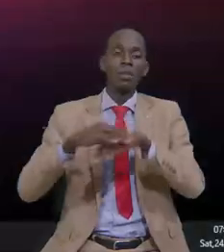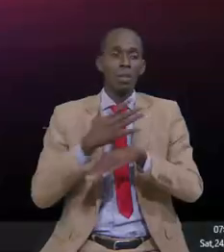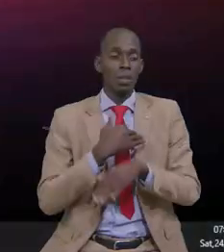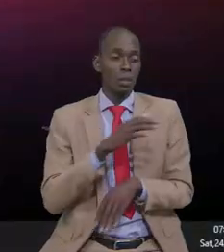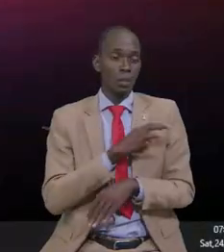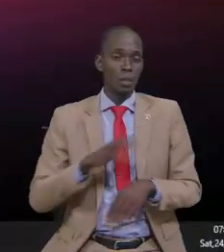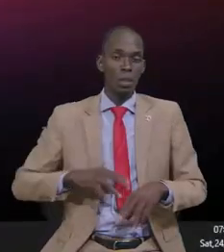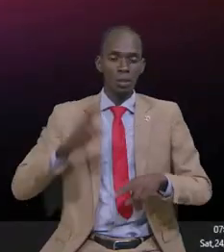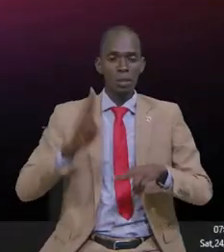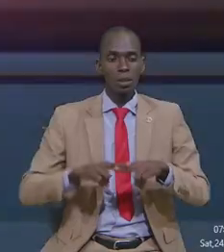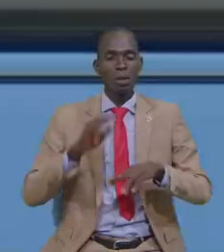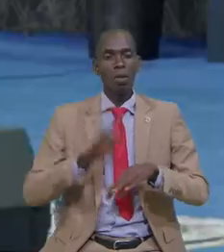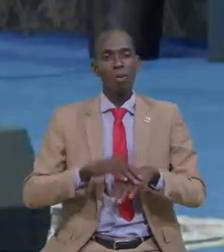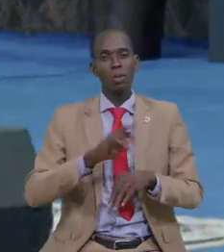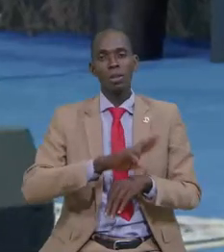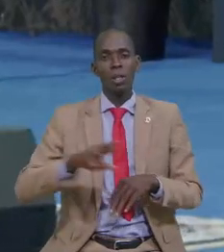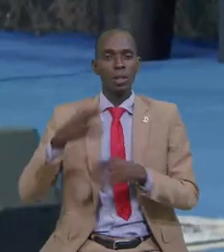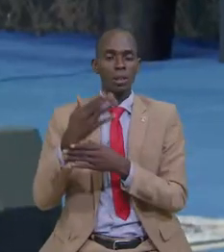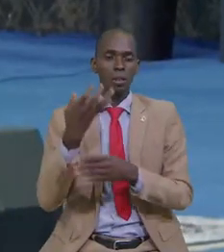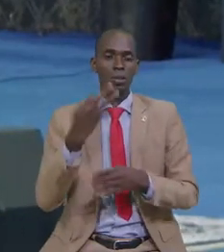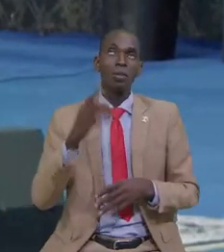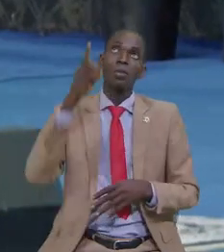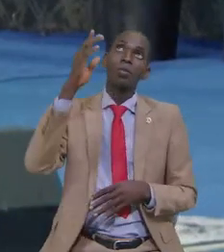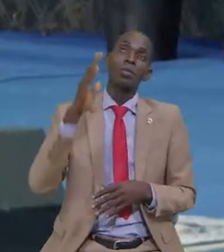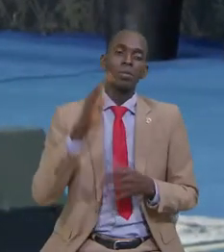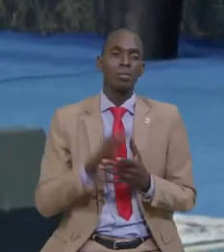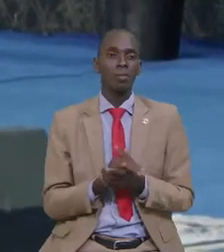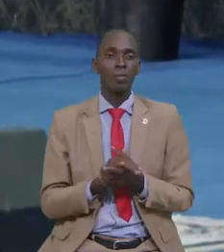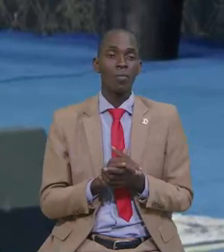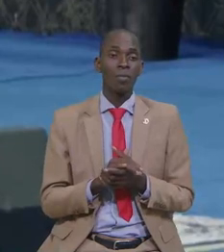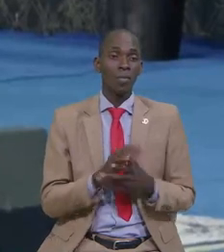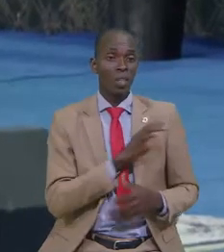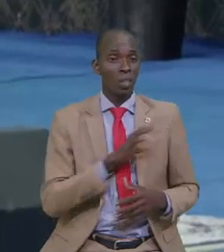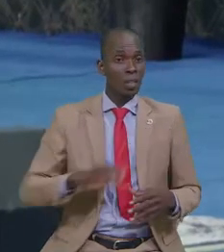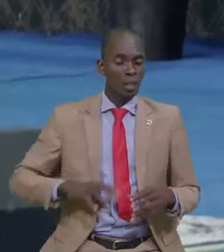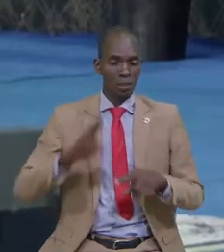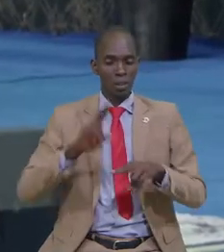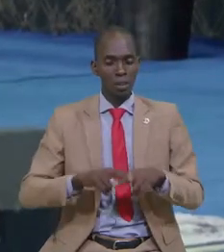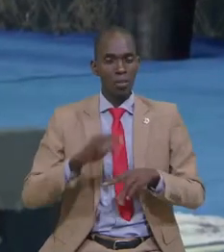il s'assit à la droite de Dieu.